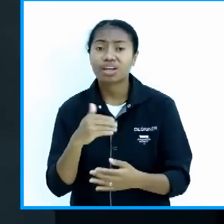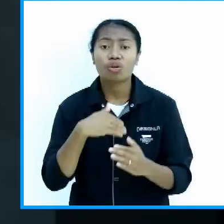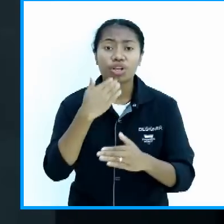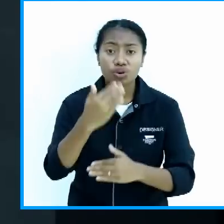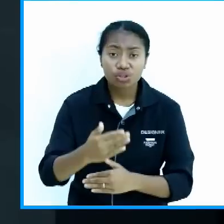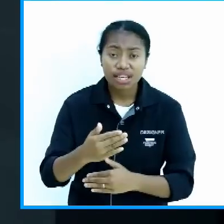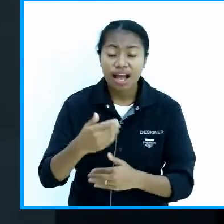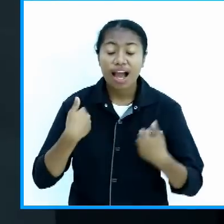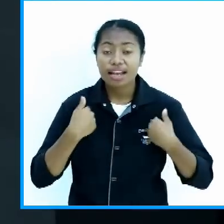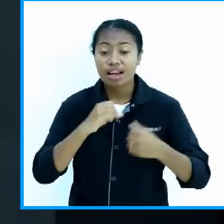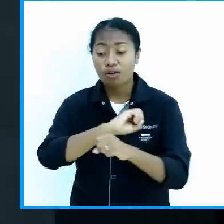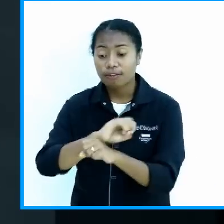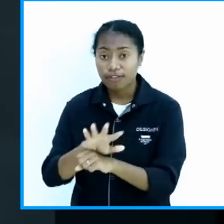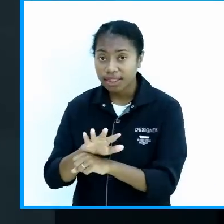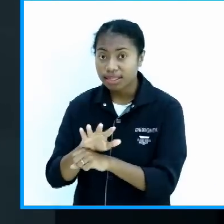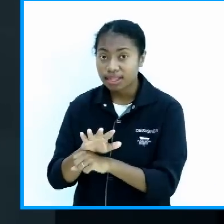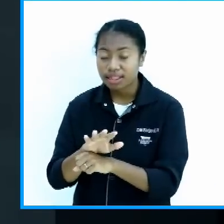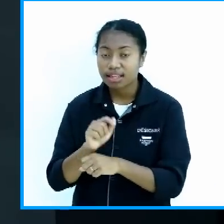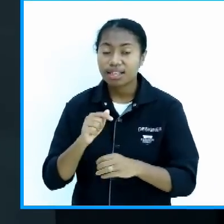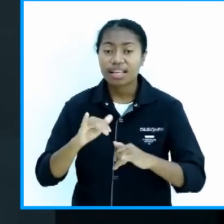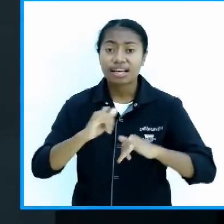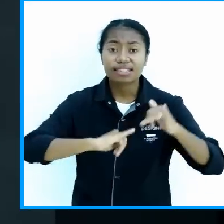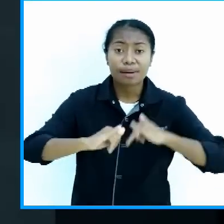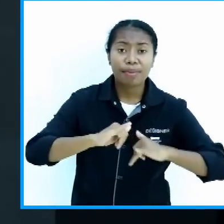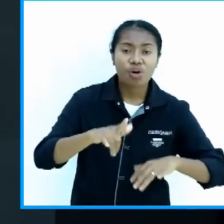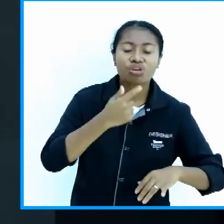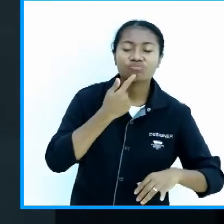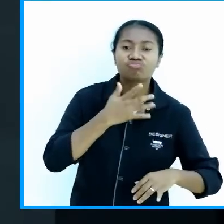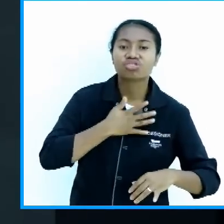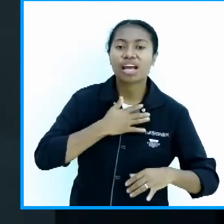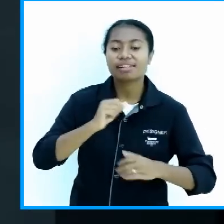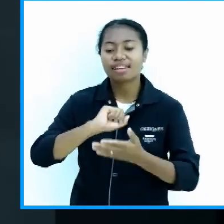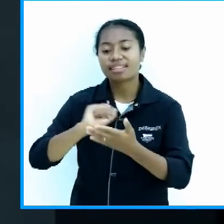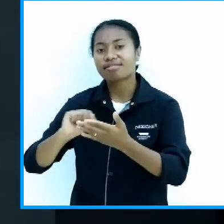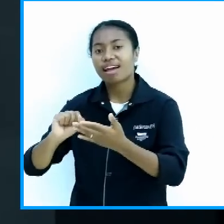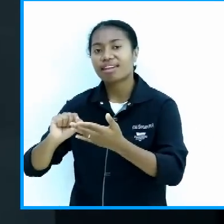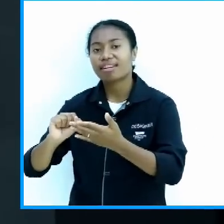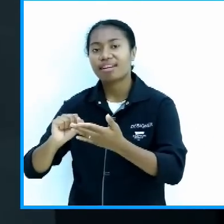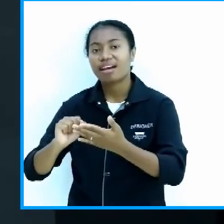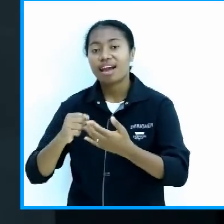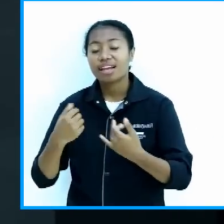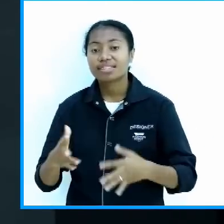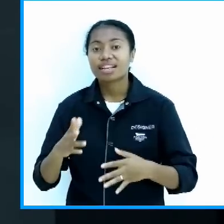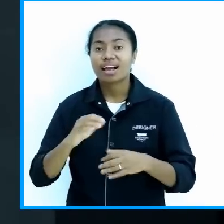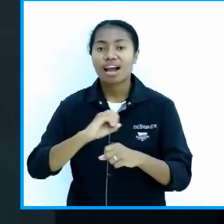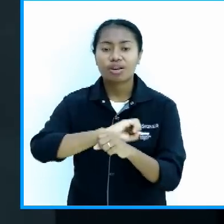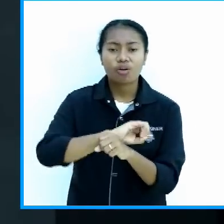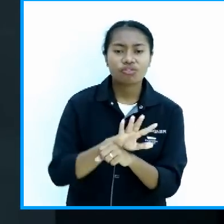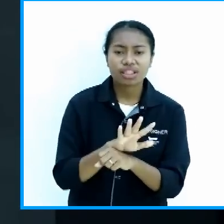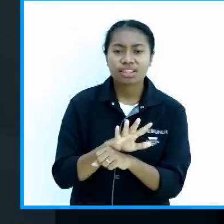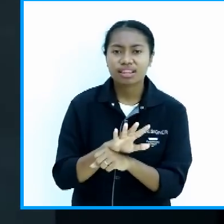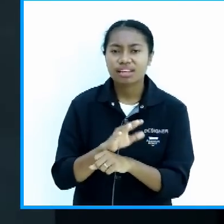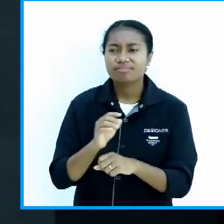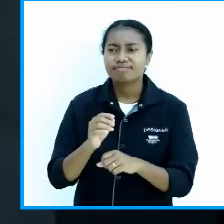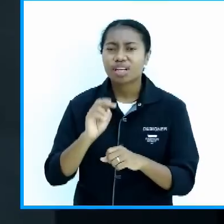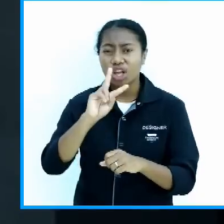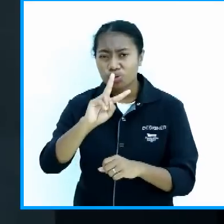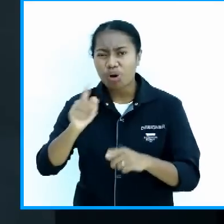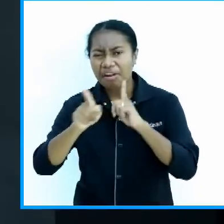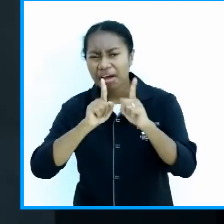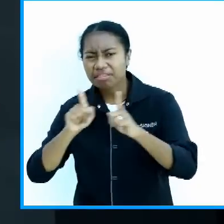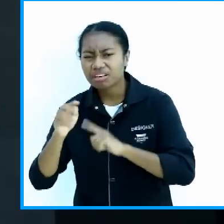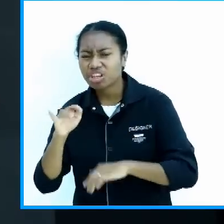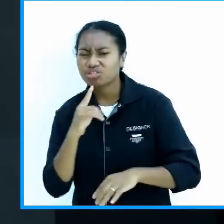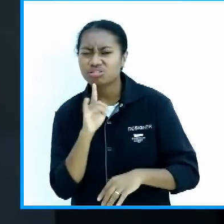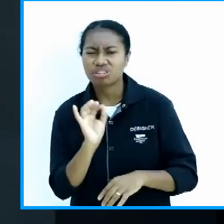datang. Oh, saya sudah punya catatan, cara lawannya begini. Sehingga ketika virus COVID yang kedua datang, dia tidak butuh waktu yang